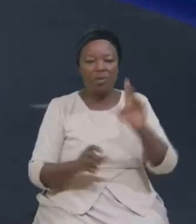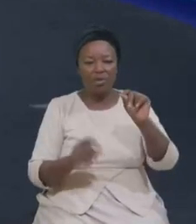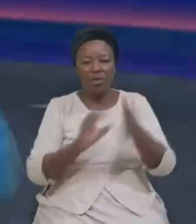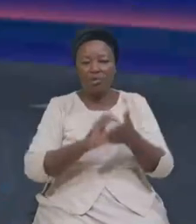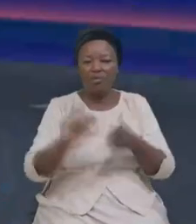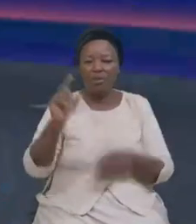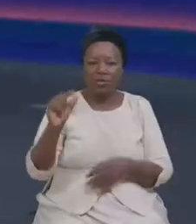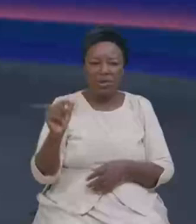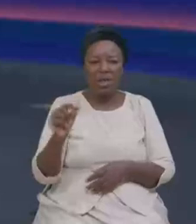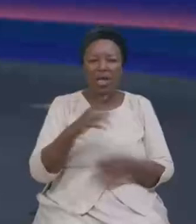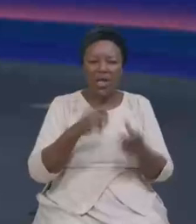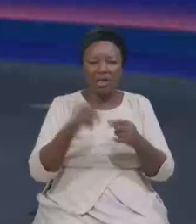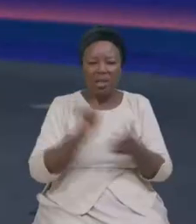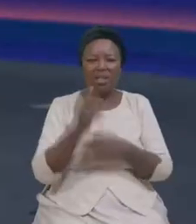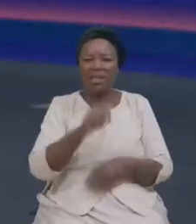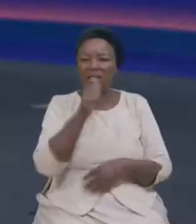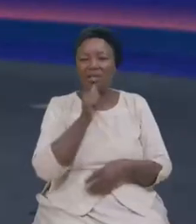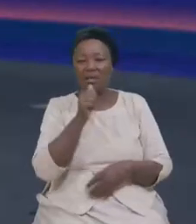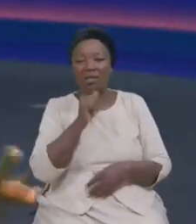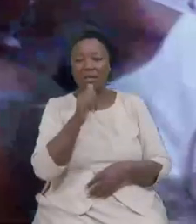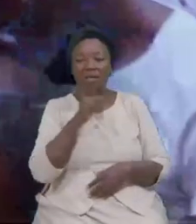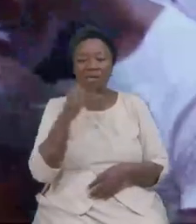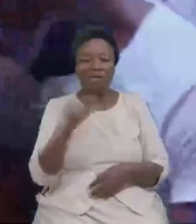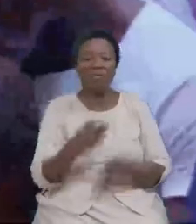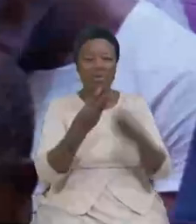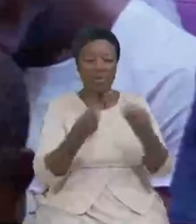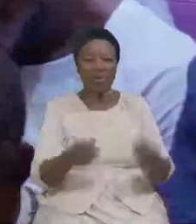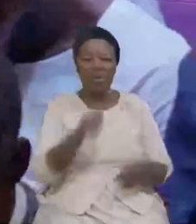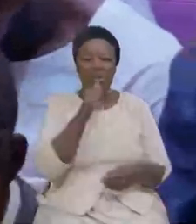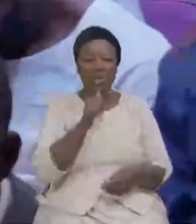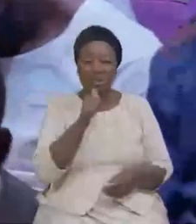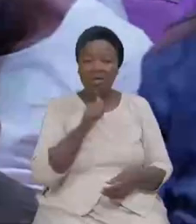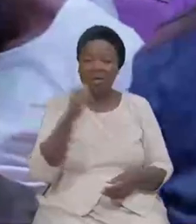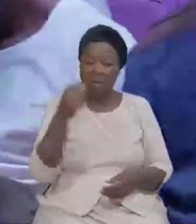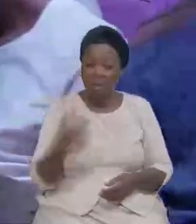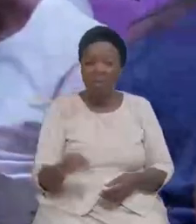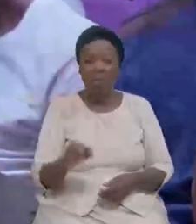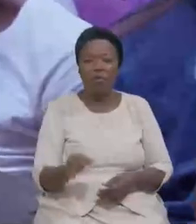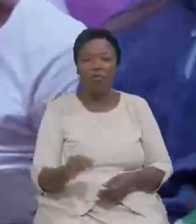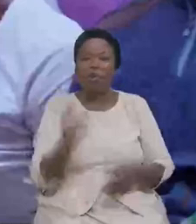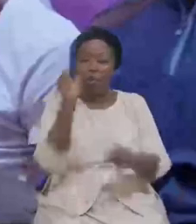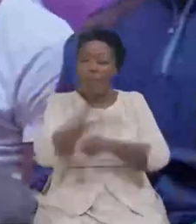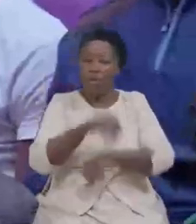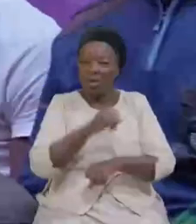secret. Le secret de la solution. Le secret pour vaincre dans la vie. On dit